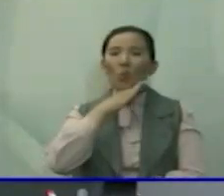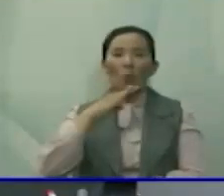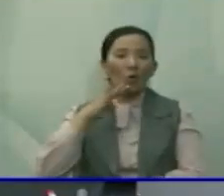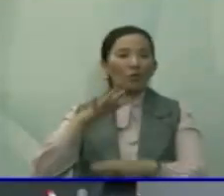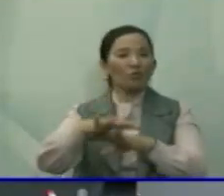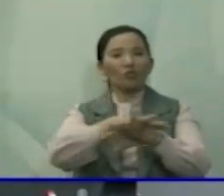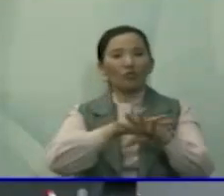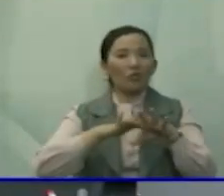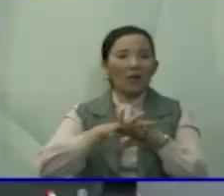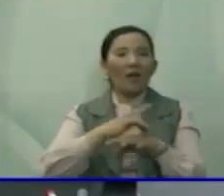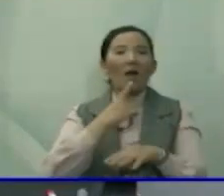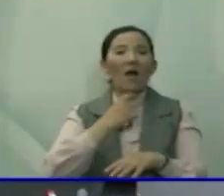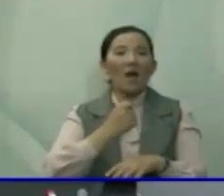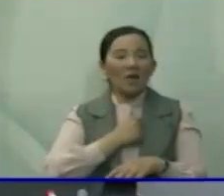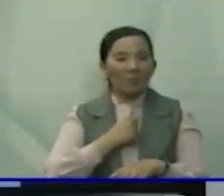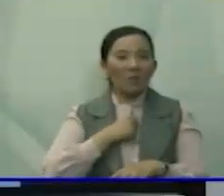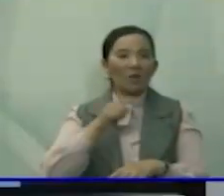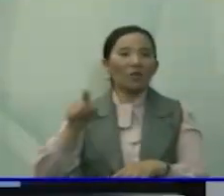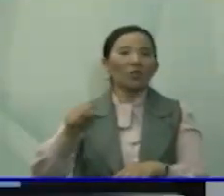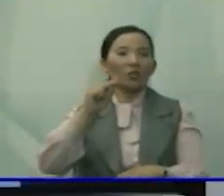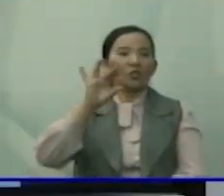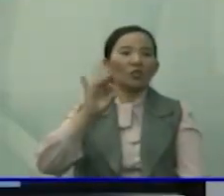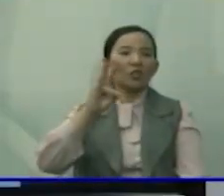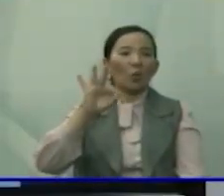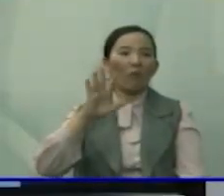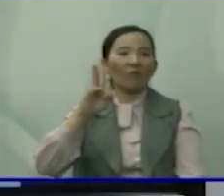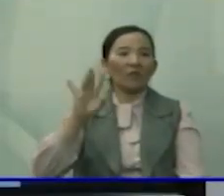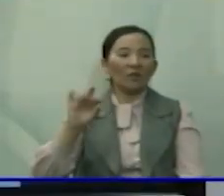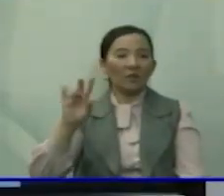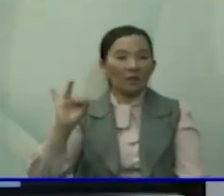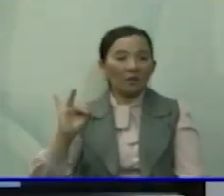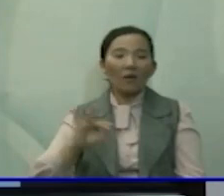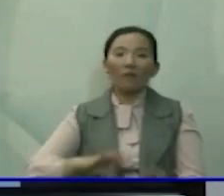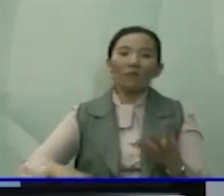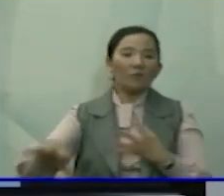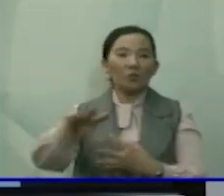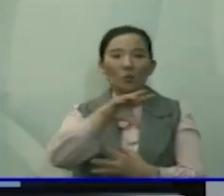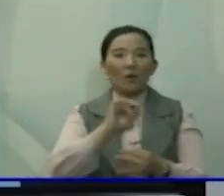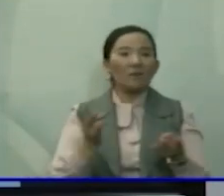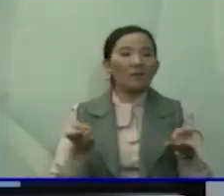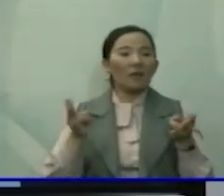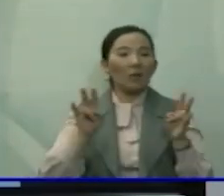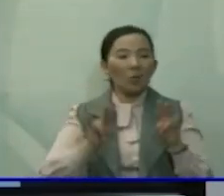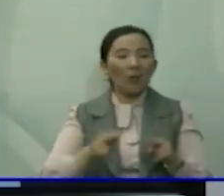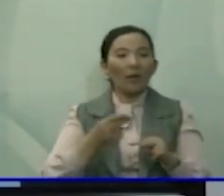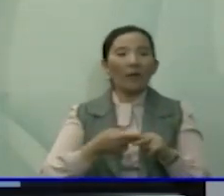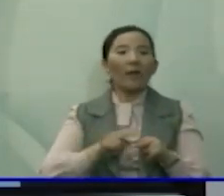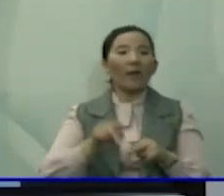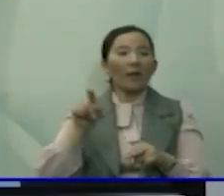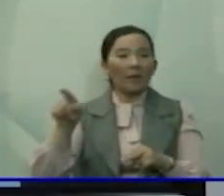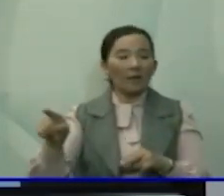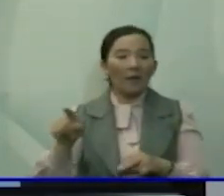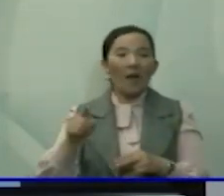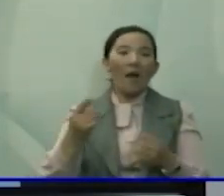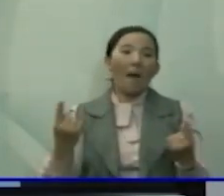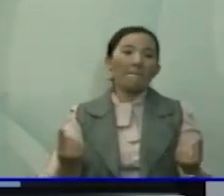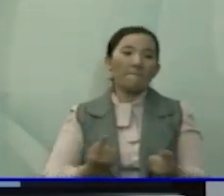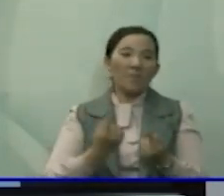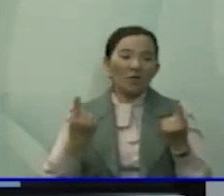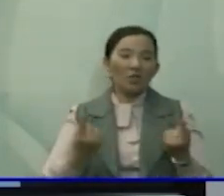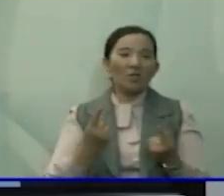армия чиновников а все остальное это обычные